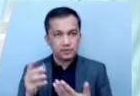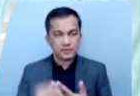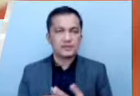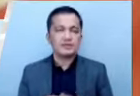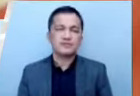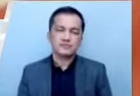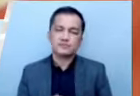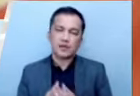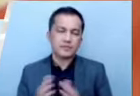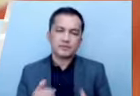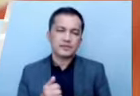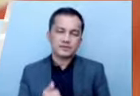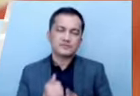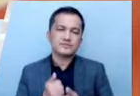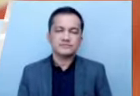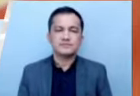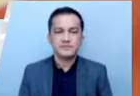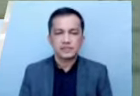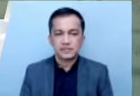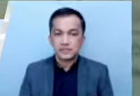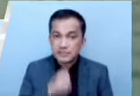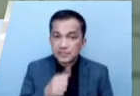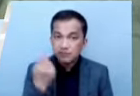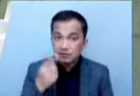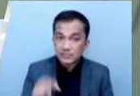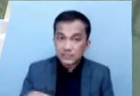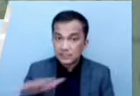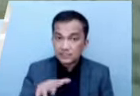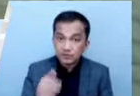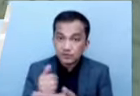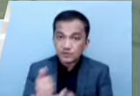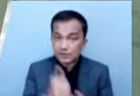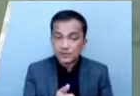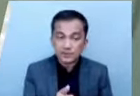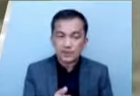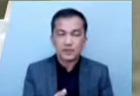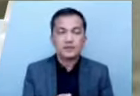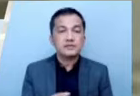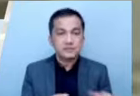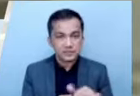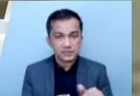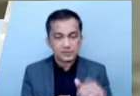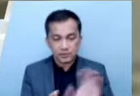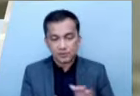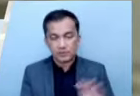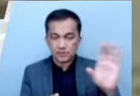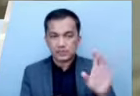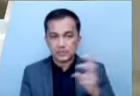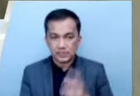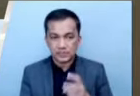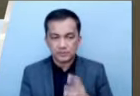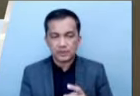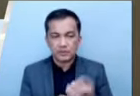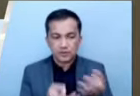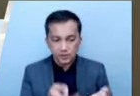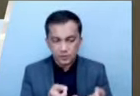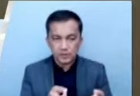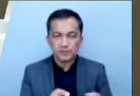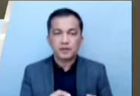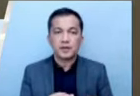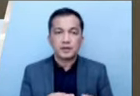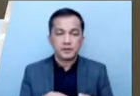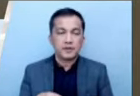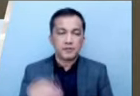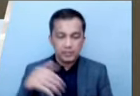neto. Pero hindi lang sila ang tinutulungan, kundi mga nasa kolehiyo na hirap ding tustusan ang pag-aaral na kinukuha